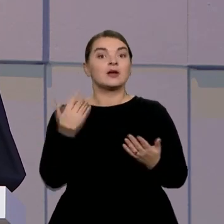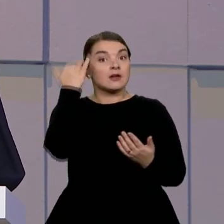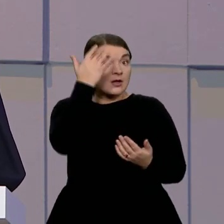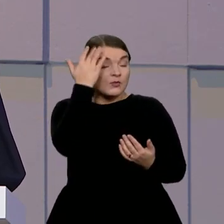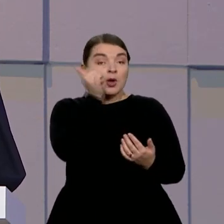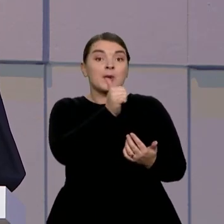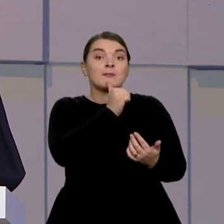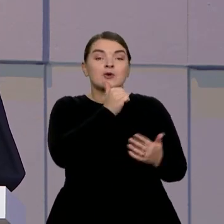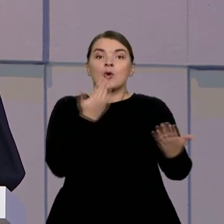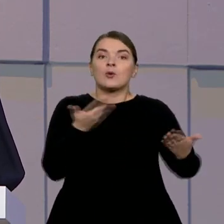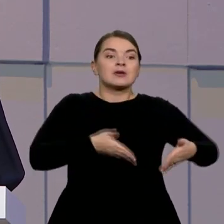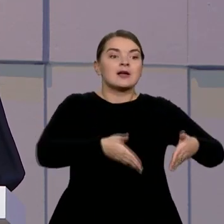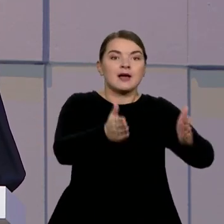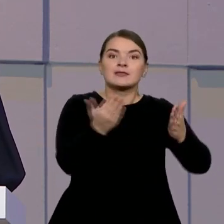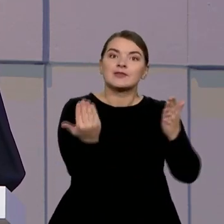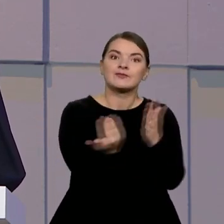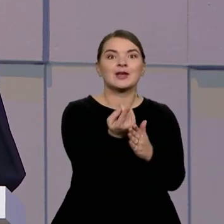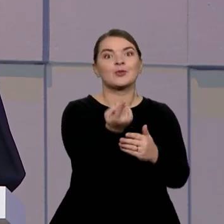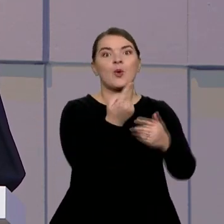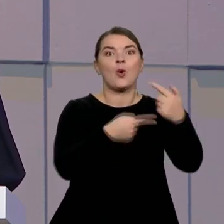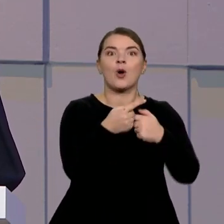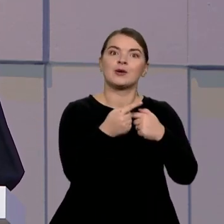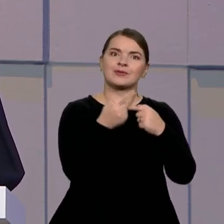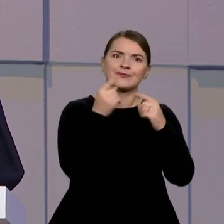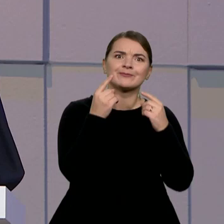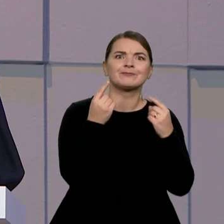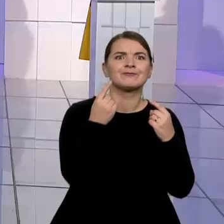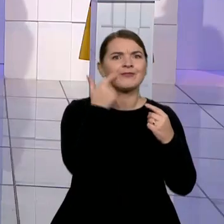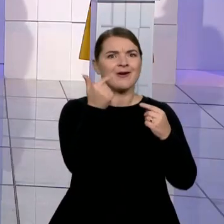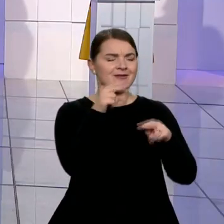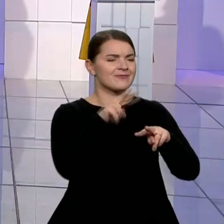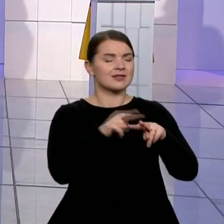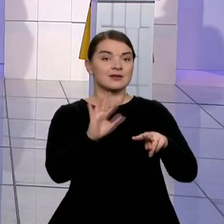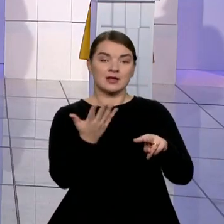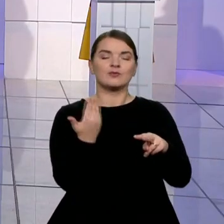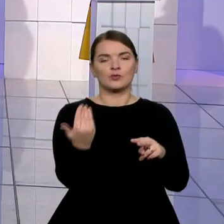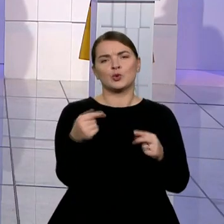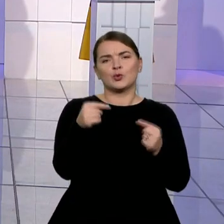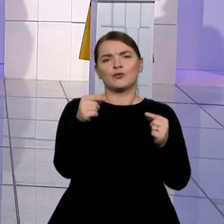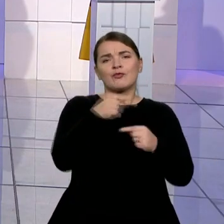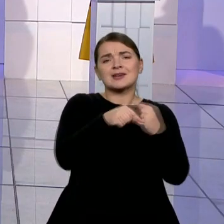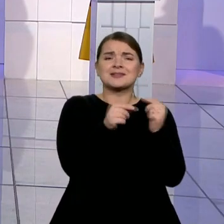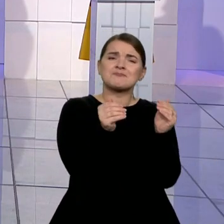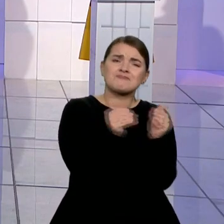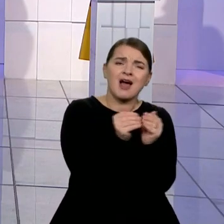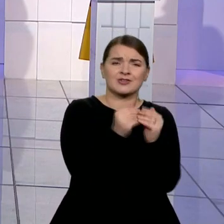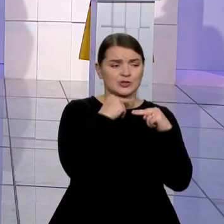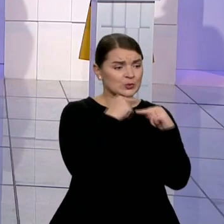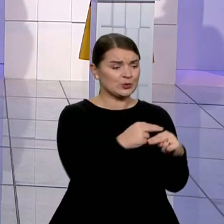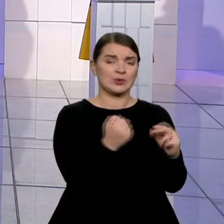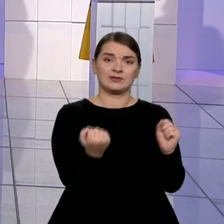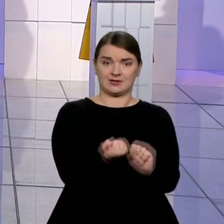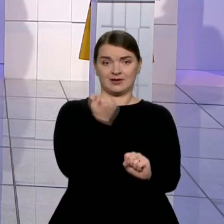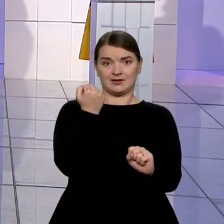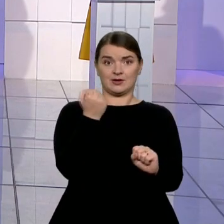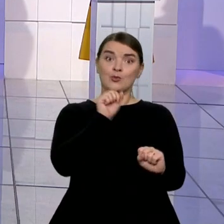būtų bulvarą atgaivinti, tai žinoma, vėl čia reikalingas dėmesys būtent smulkiajam verslui, kuris būtent galėtų čia veikti, būtent